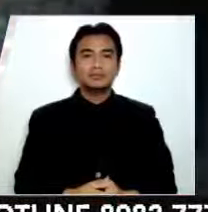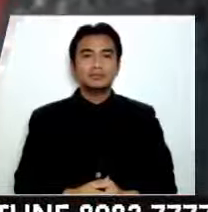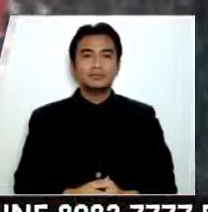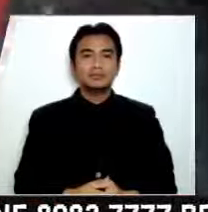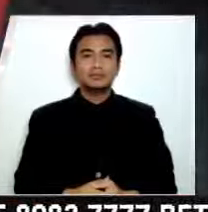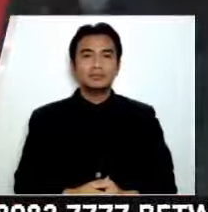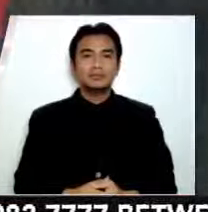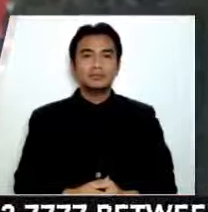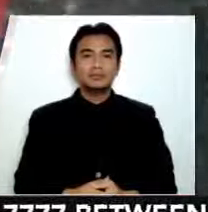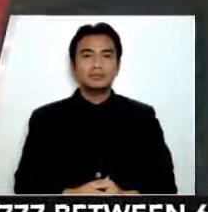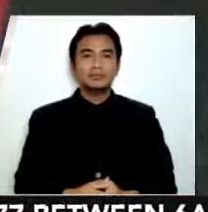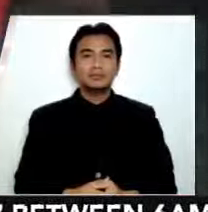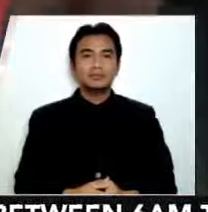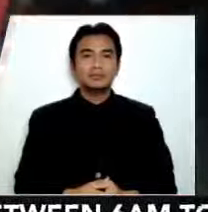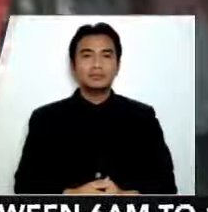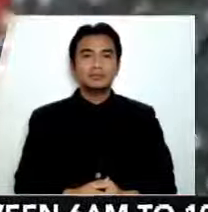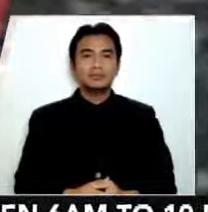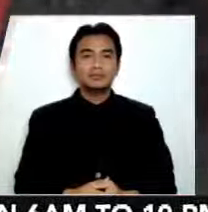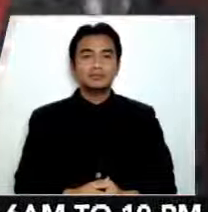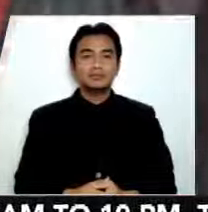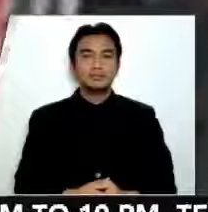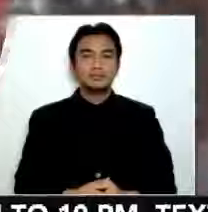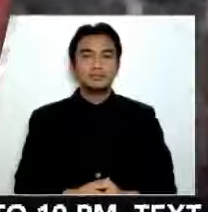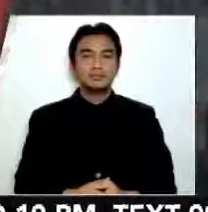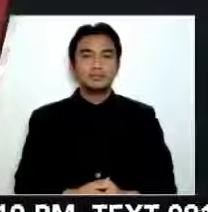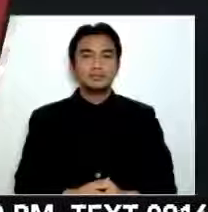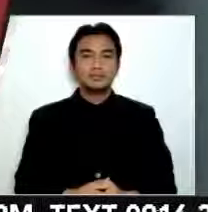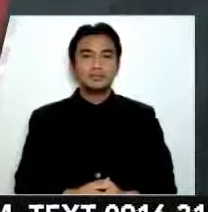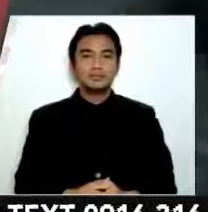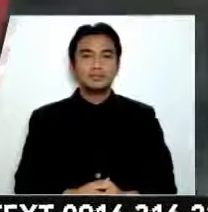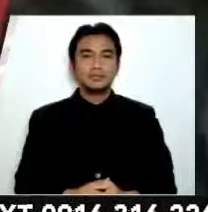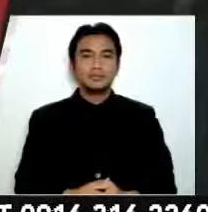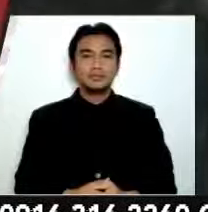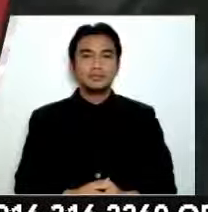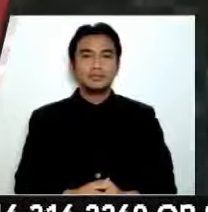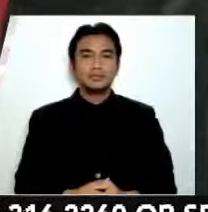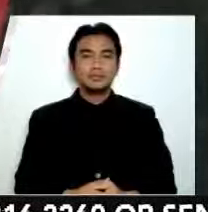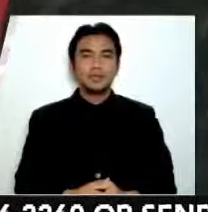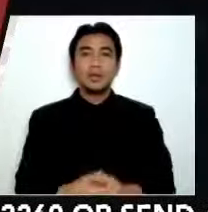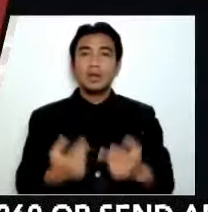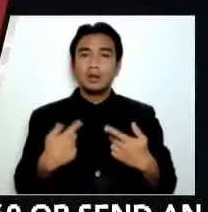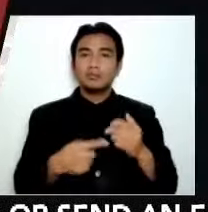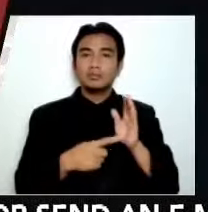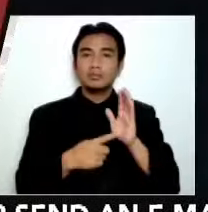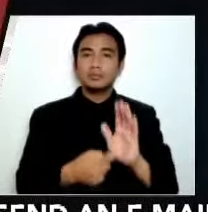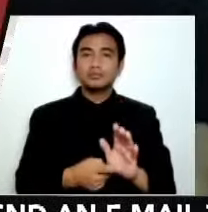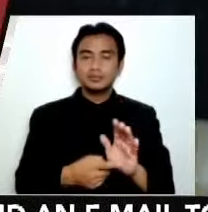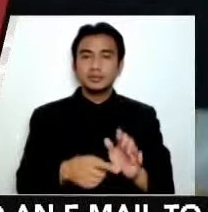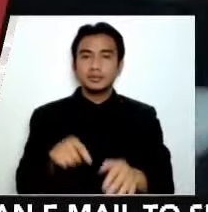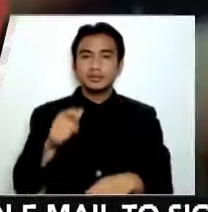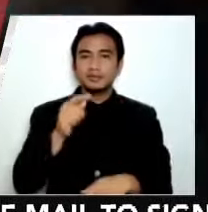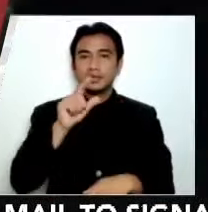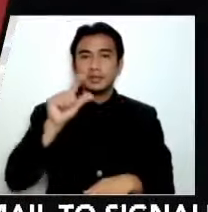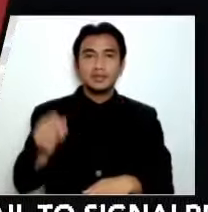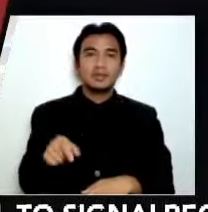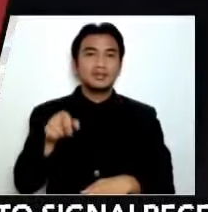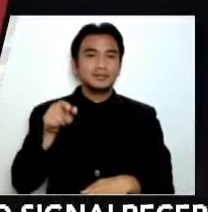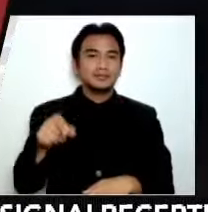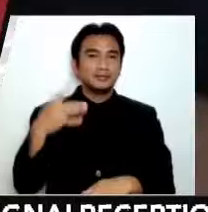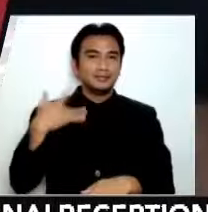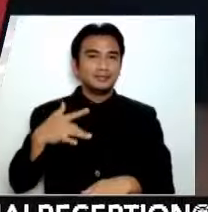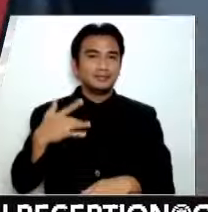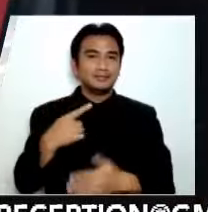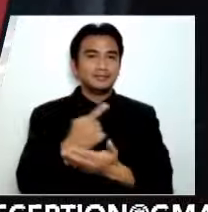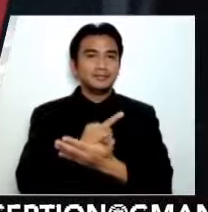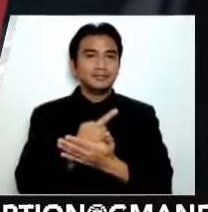If I don't make it to the next show, then I don't make it. It's okay. Show ng isang Italian brand sa Milan Fashion Week. Hindi nagsimula